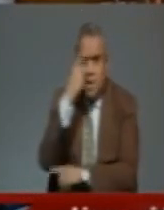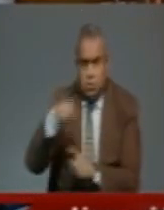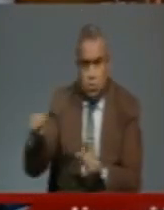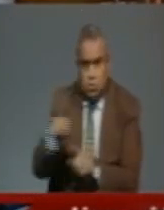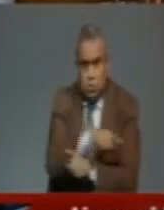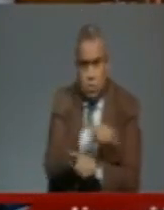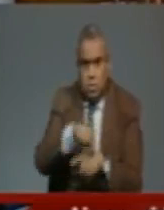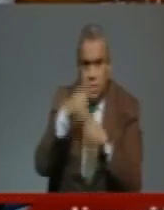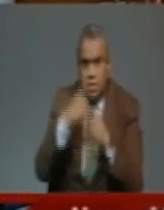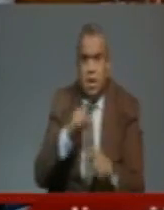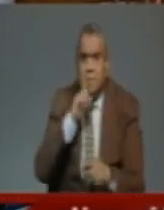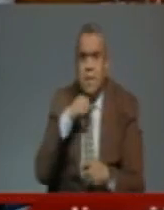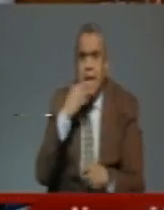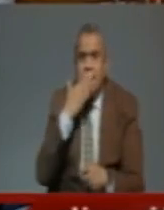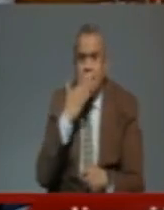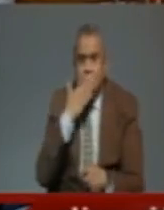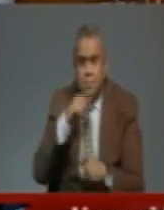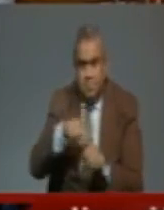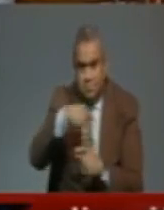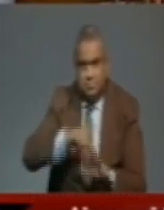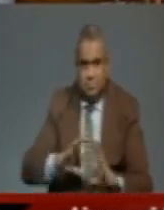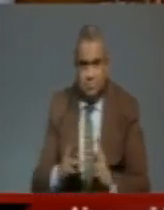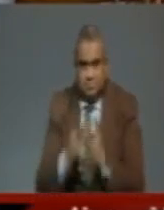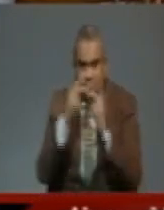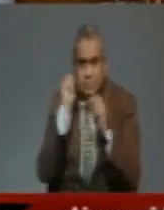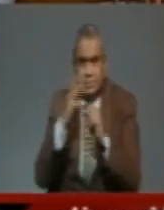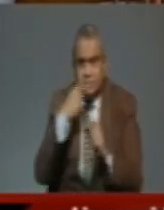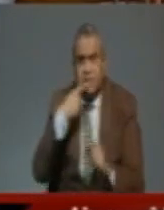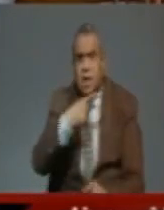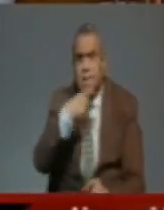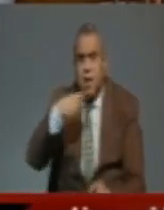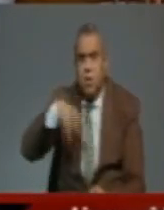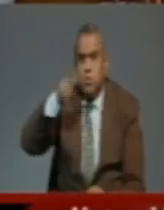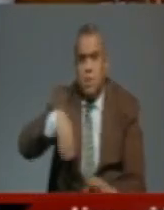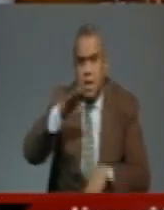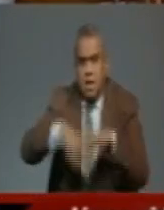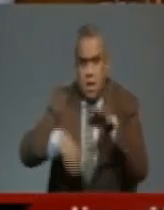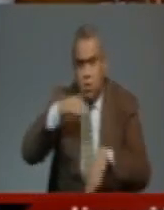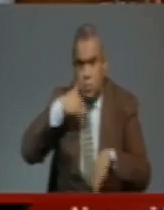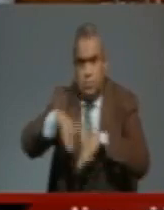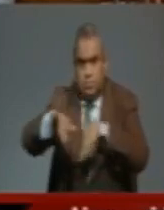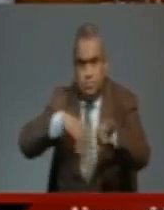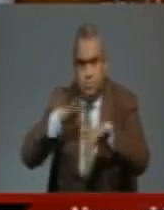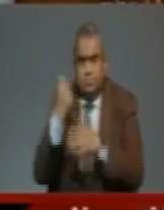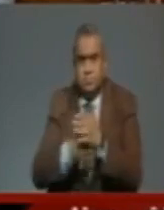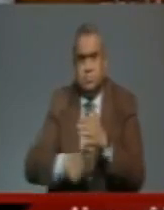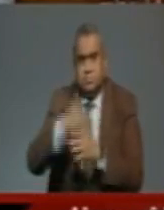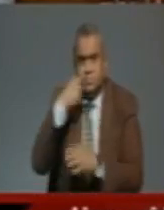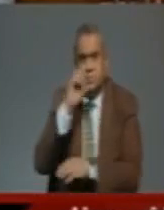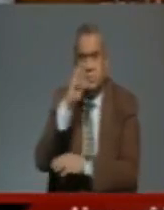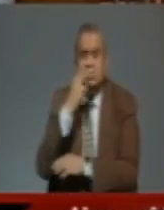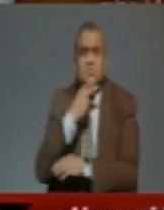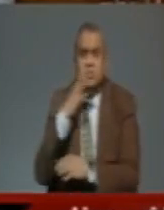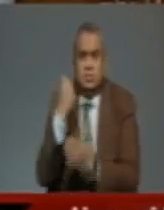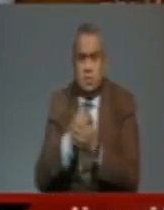مفرد، وان شاء الله باذن الله هنطوره بالكامل بطول 118 كيلو كله مزدوج اشارات حديثه بتشتغل فيه شركات